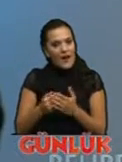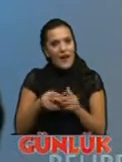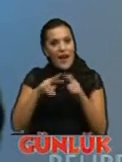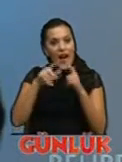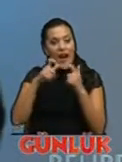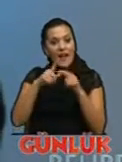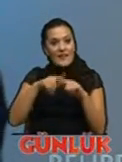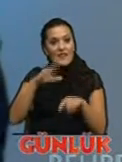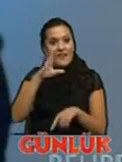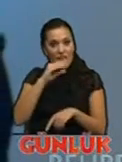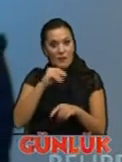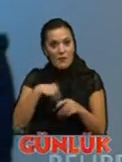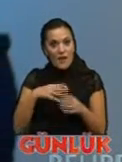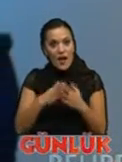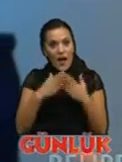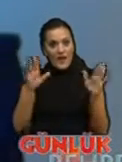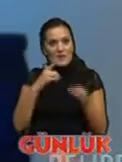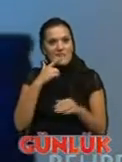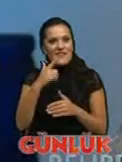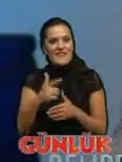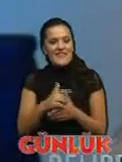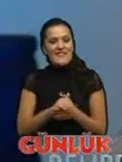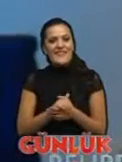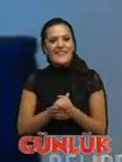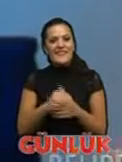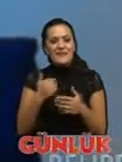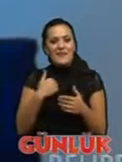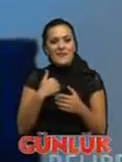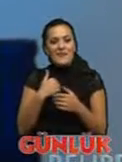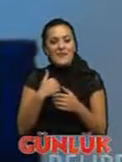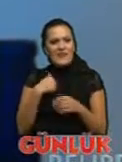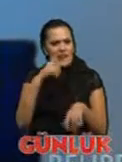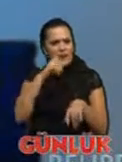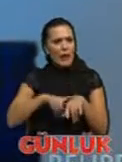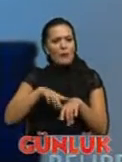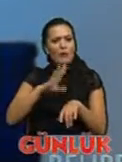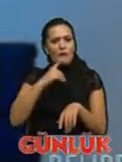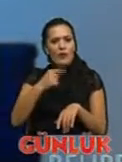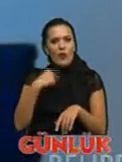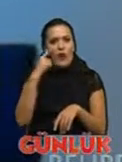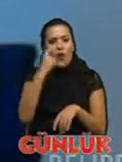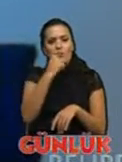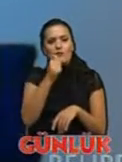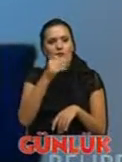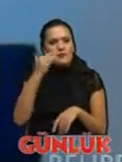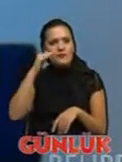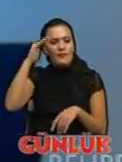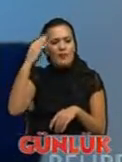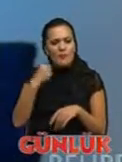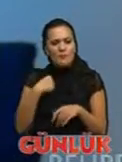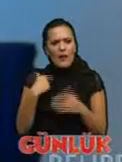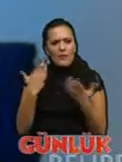Ah, Alex Fenerbahçe'den mi ayrılmış dedi. Dedi. İnanmıyorum dedi ve gözleri doldu. Ben de dehşet